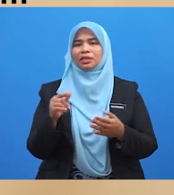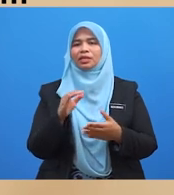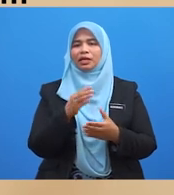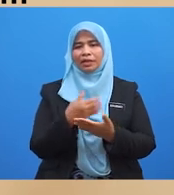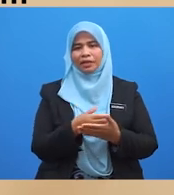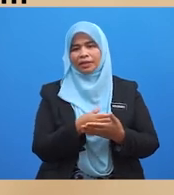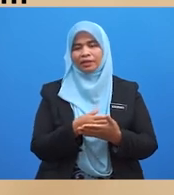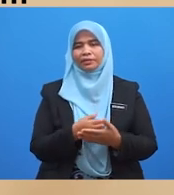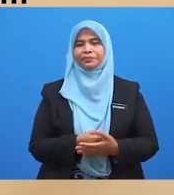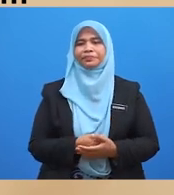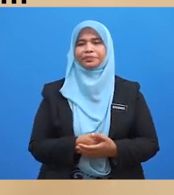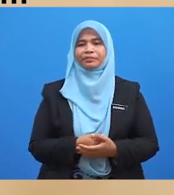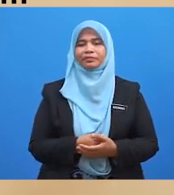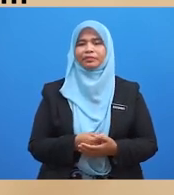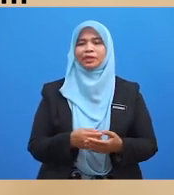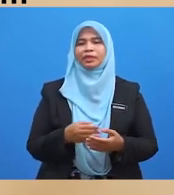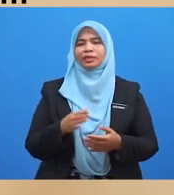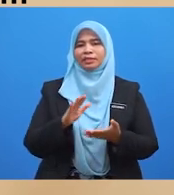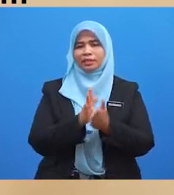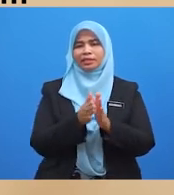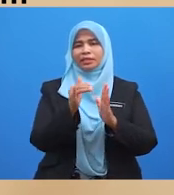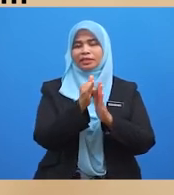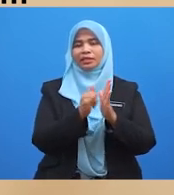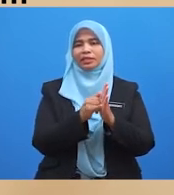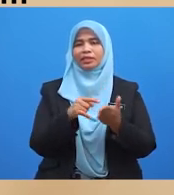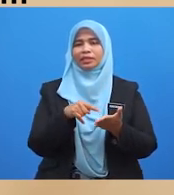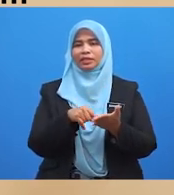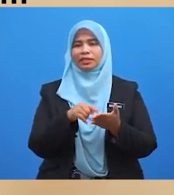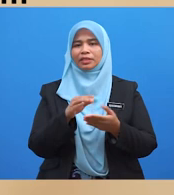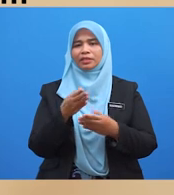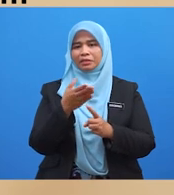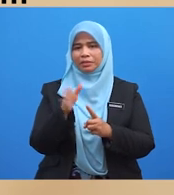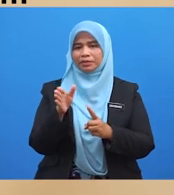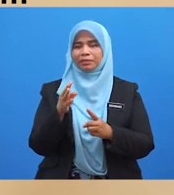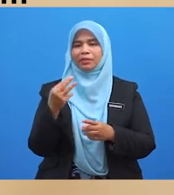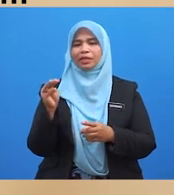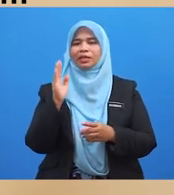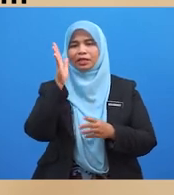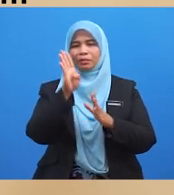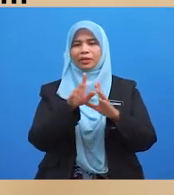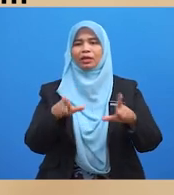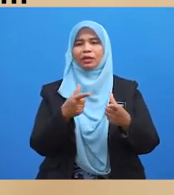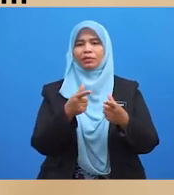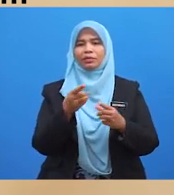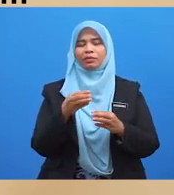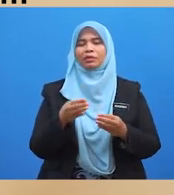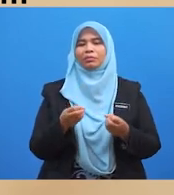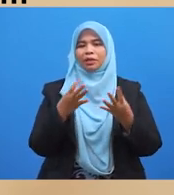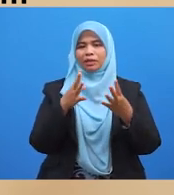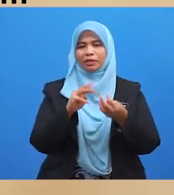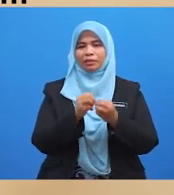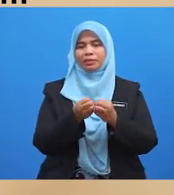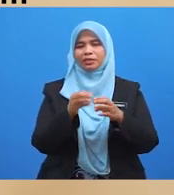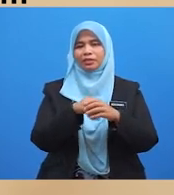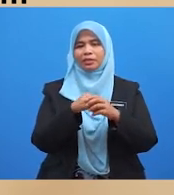ditinggalkan. Seandainya syarat ini diabaikan, maka akan berlaku pelbagai masalah dalam rumah